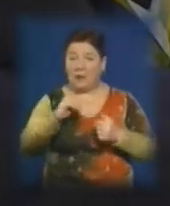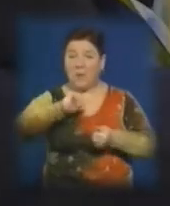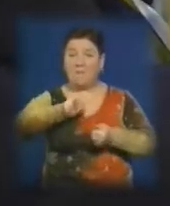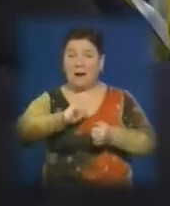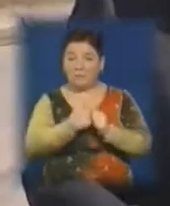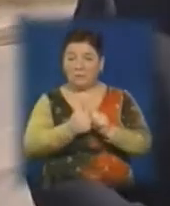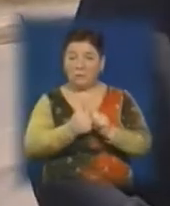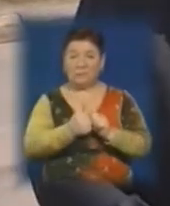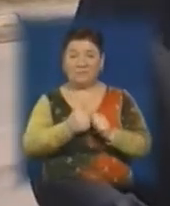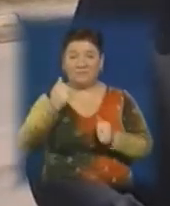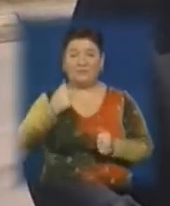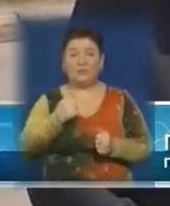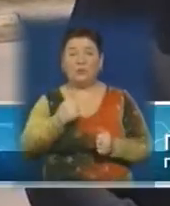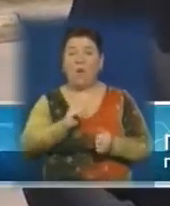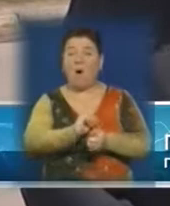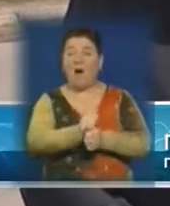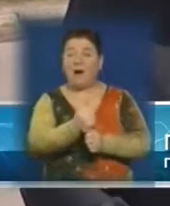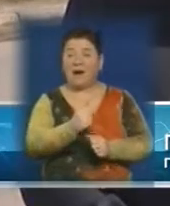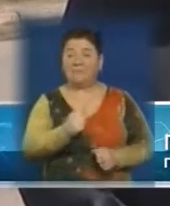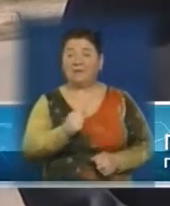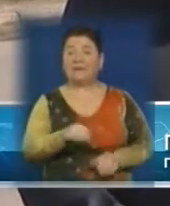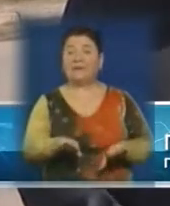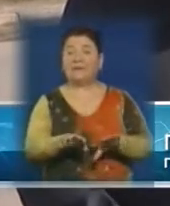пам'ятного каменю. Автентичні матеріали,